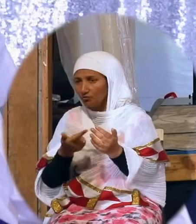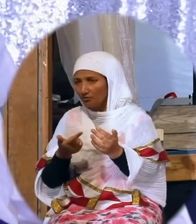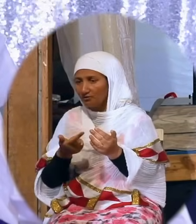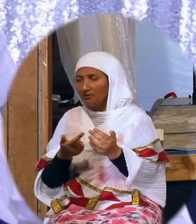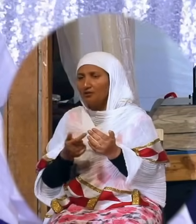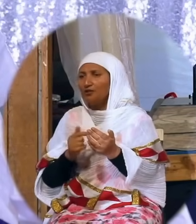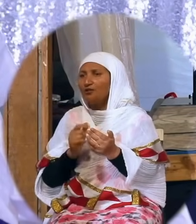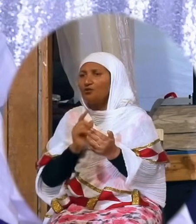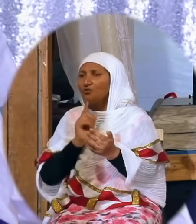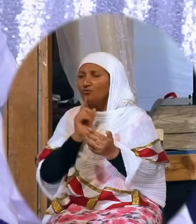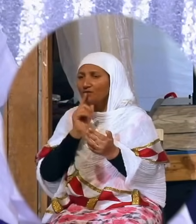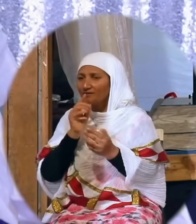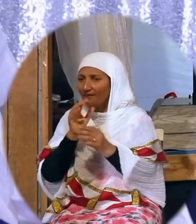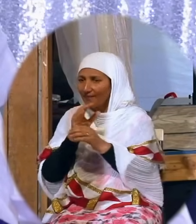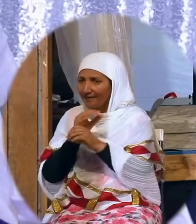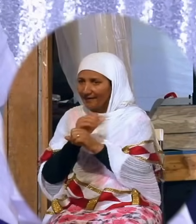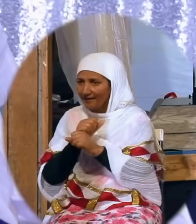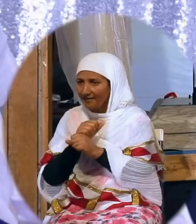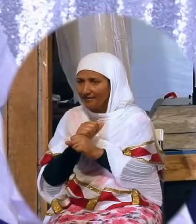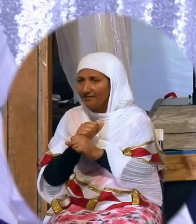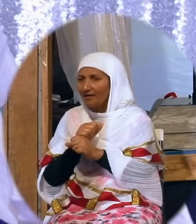እንደ እውነታ በመያዝ